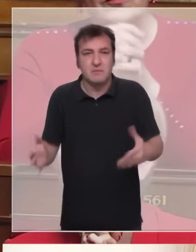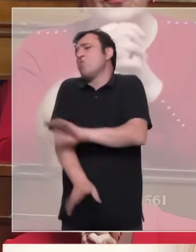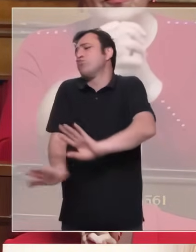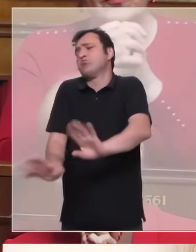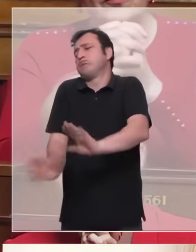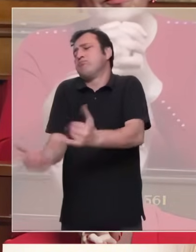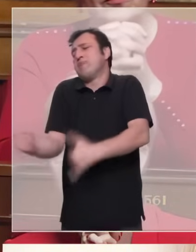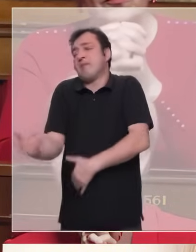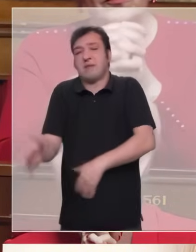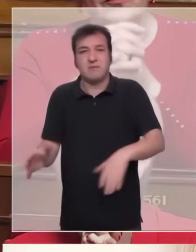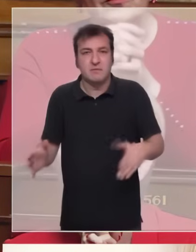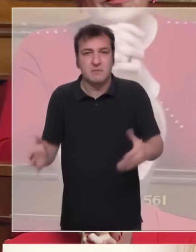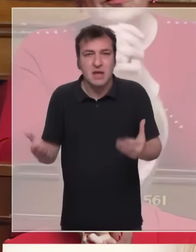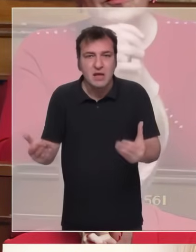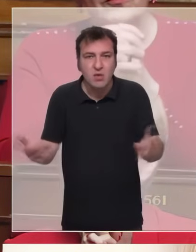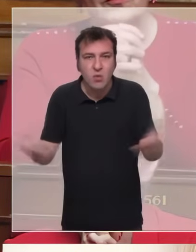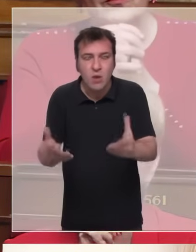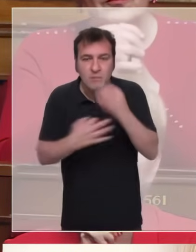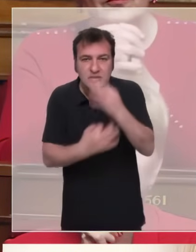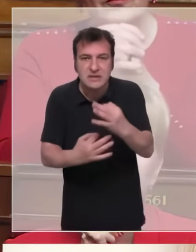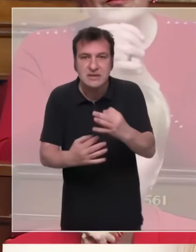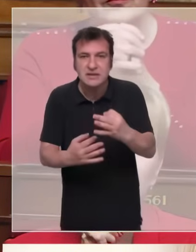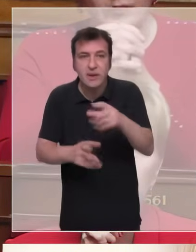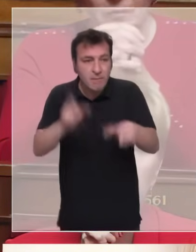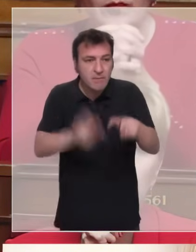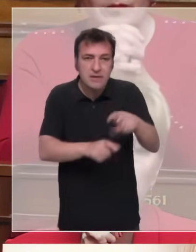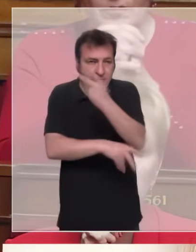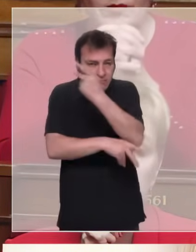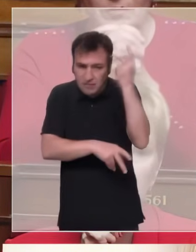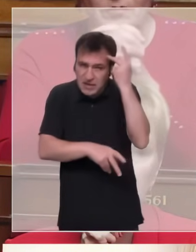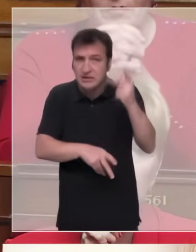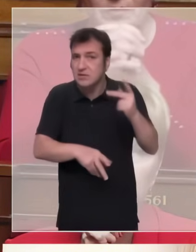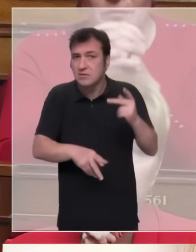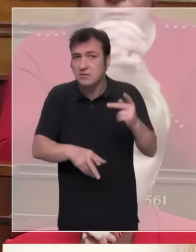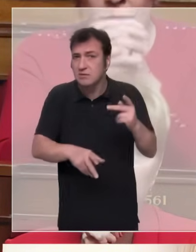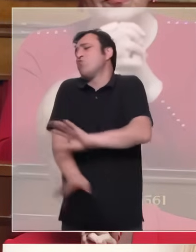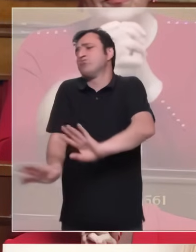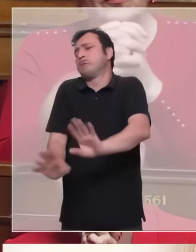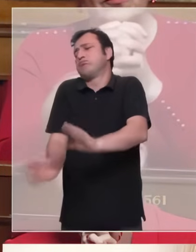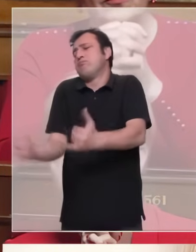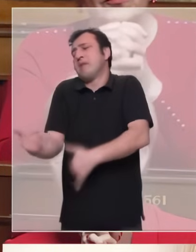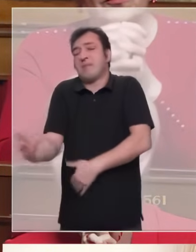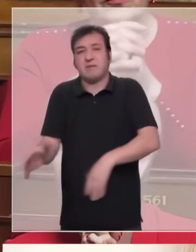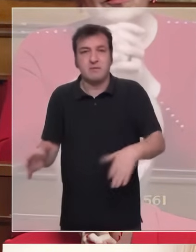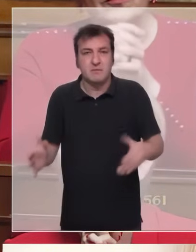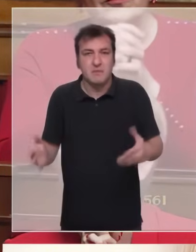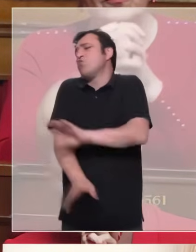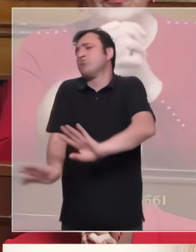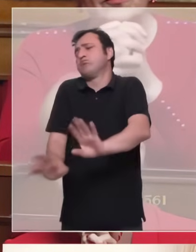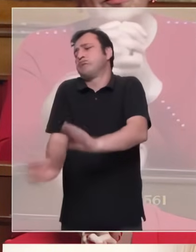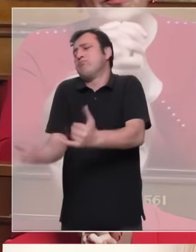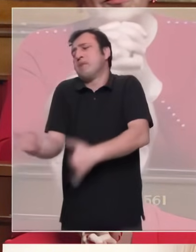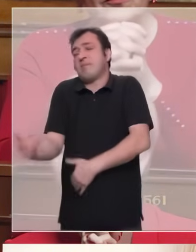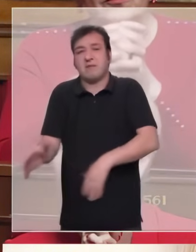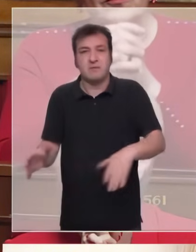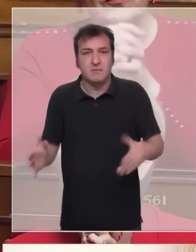exactement? Qu'est-ce que vous attendez exactement? Qu'il n'y ait plus de Palestiniens vivants qui puissent habiter cet État. Qu'est-ce que vous attendez exactement? Qu'est-ce